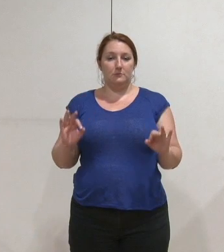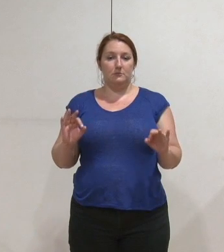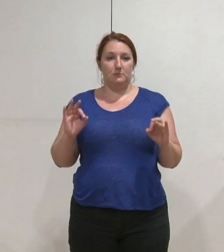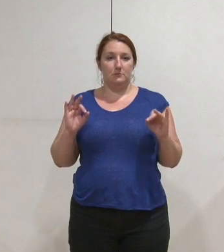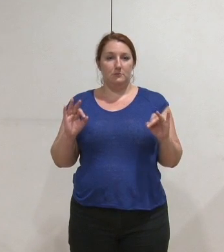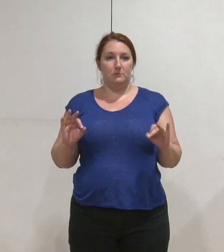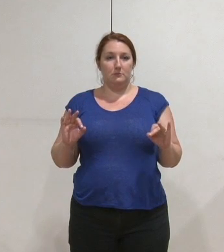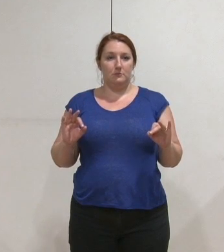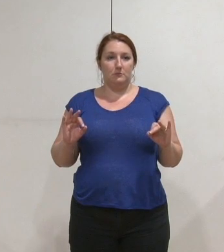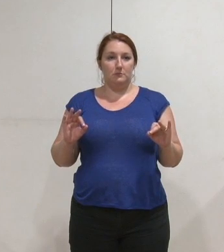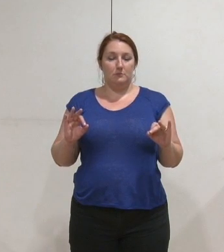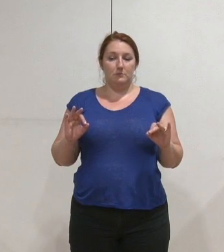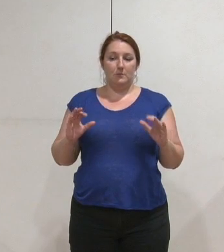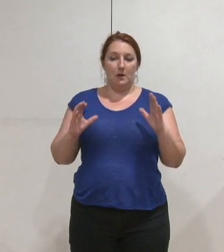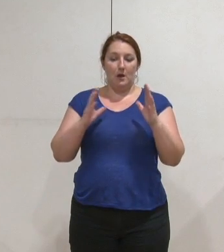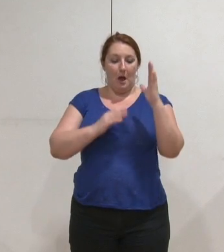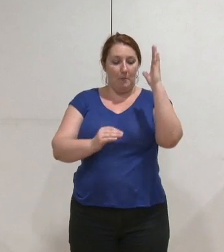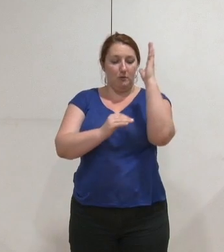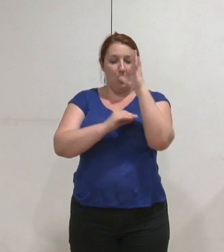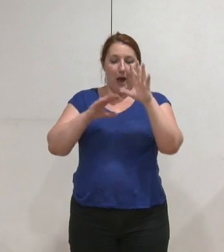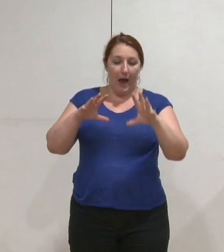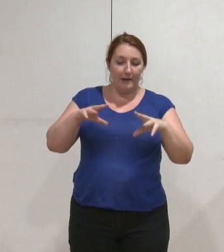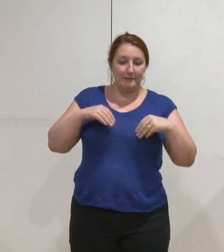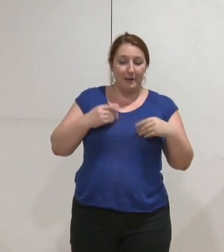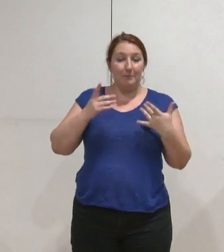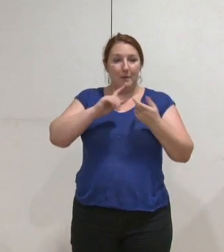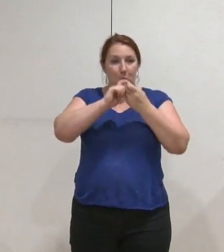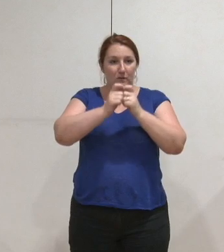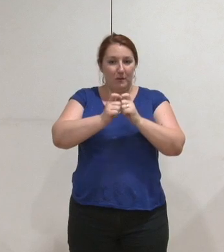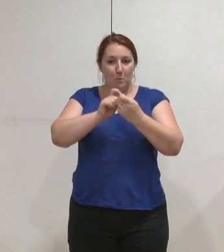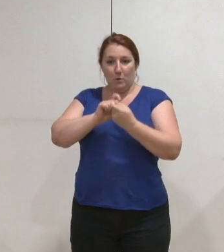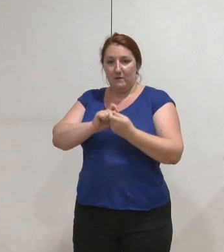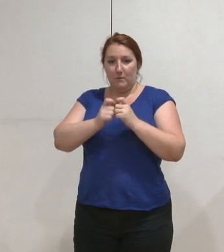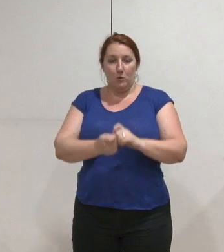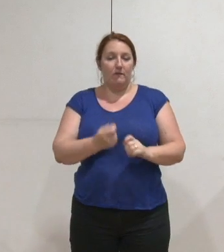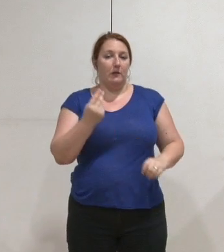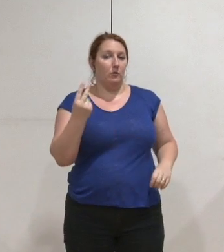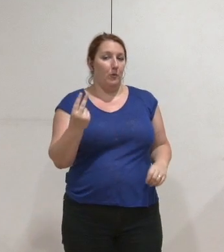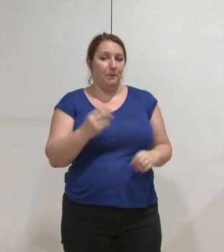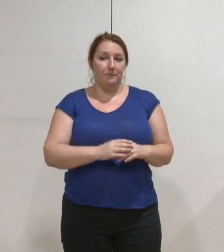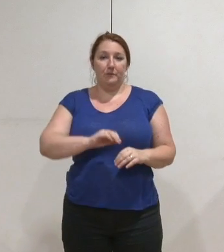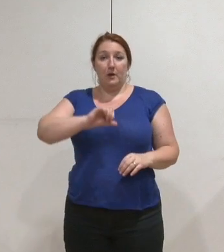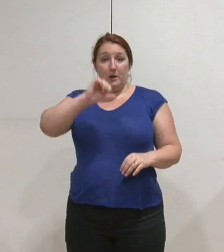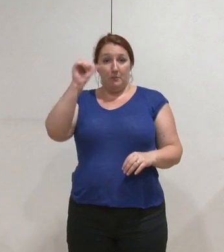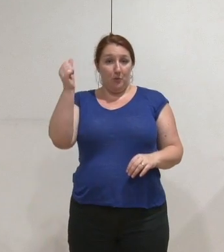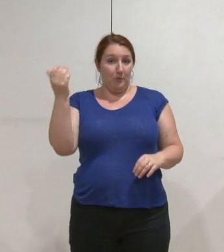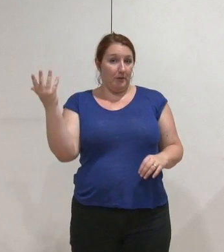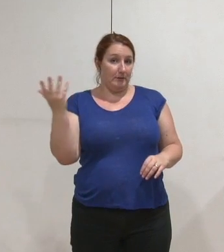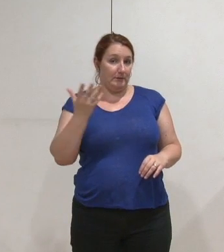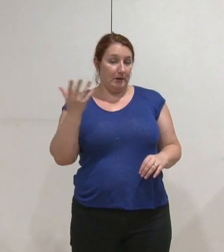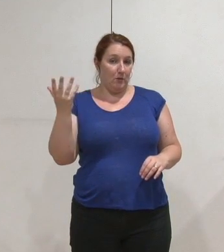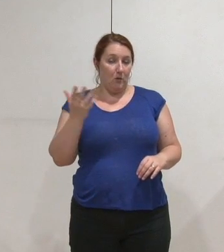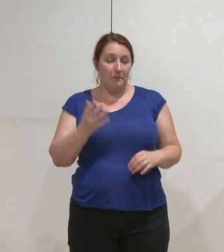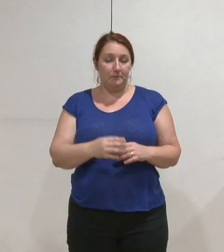d'accorder accepter cet amendement avec une deux modifications la première c'est de